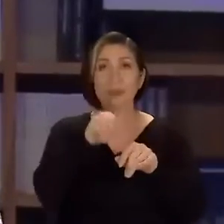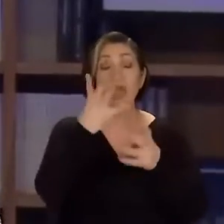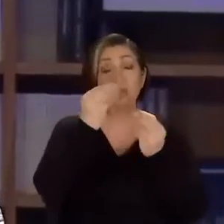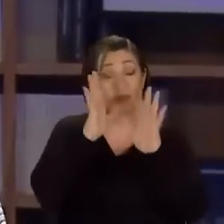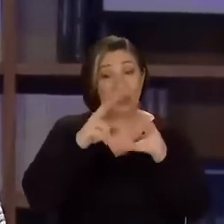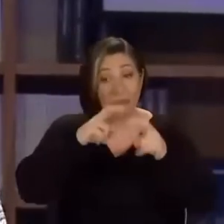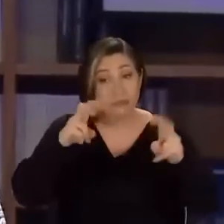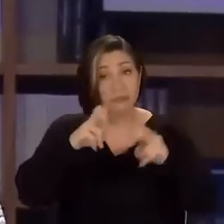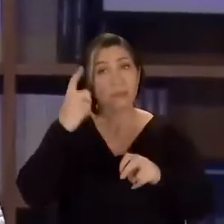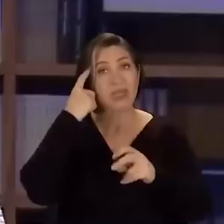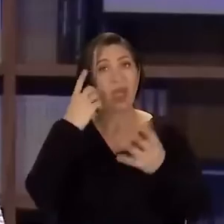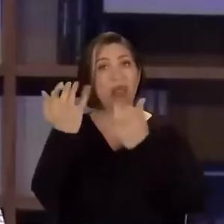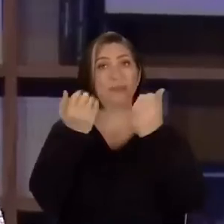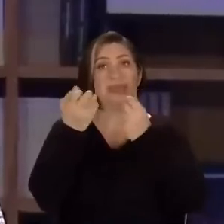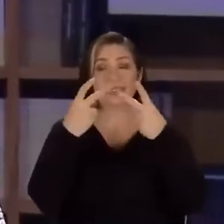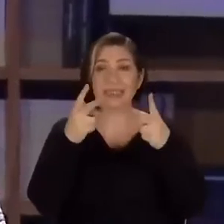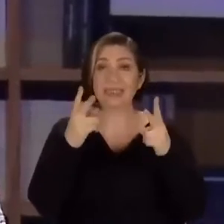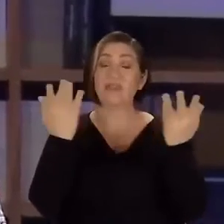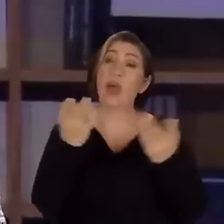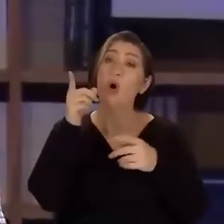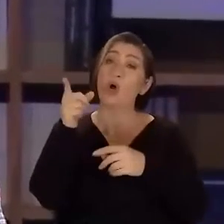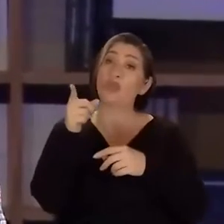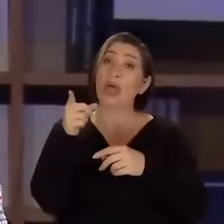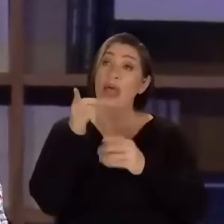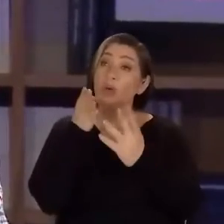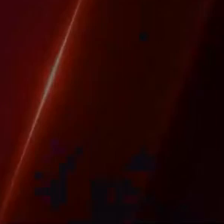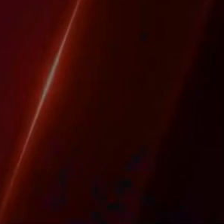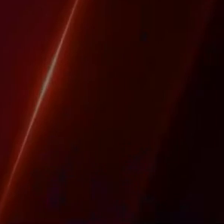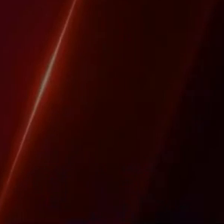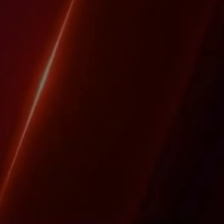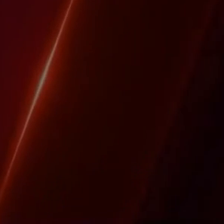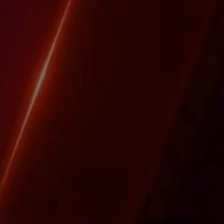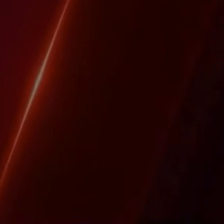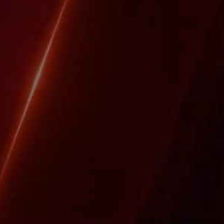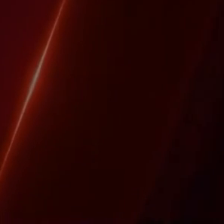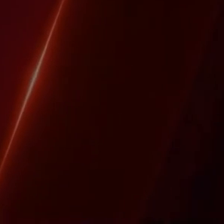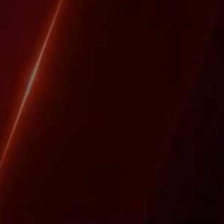isimleri, daha çok bilgiye ulaşabilirsiniz ya da onlara ulaşabilirsiniz.